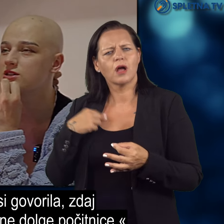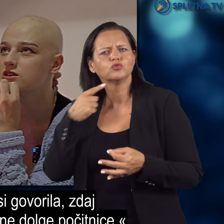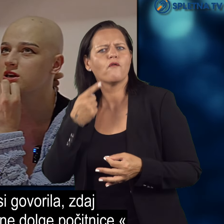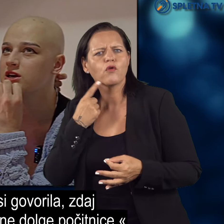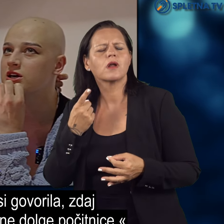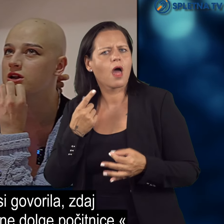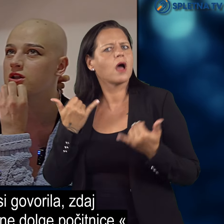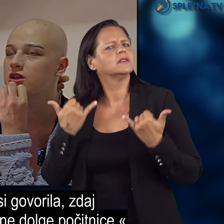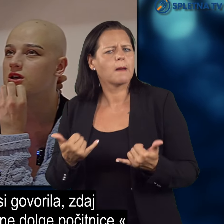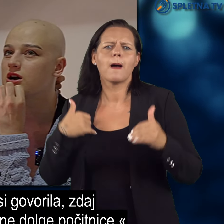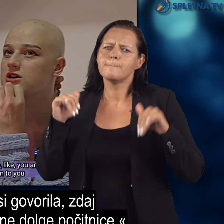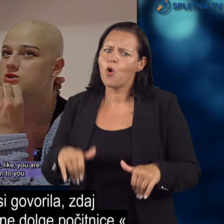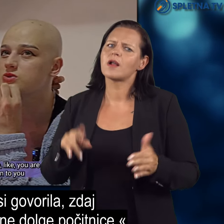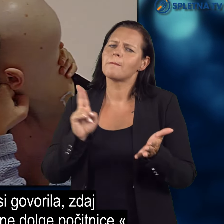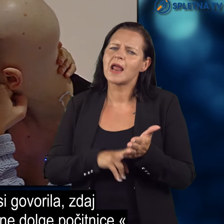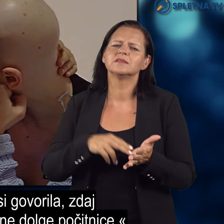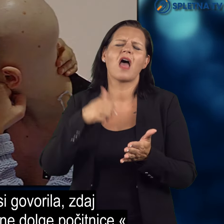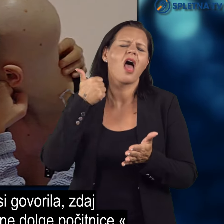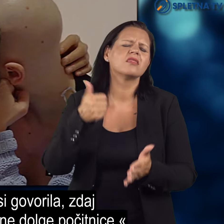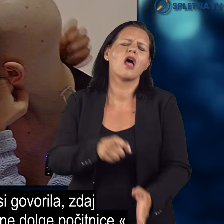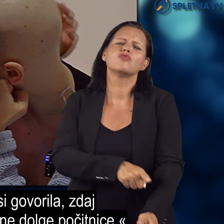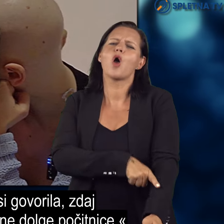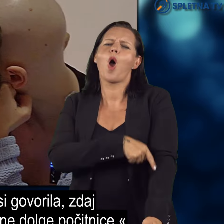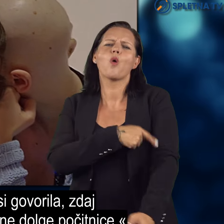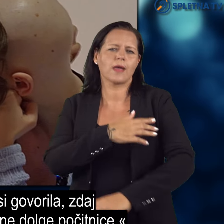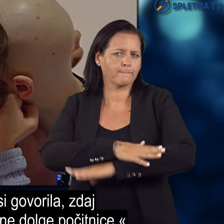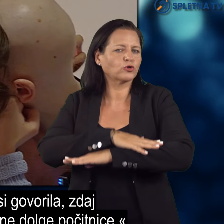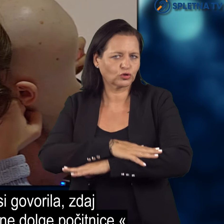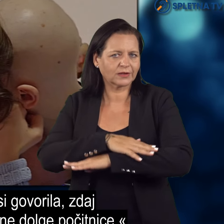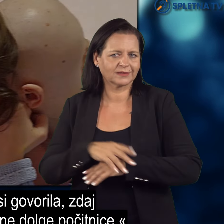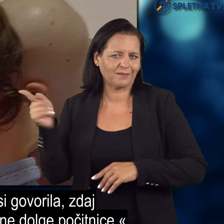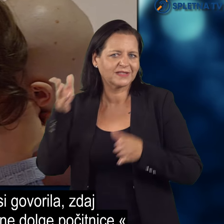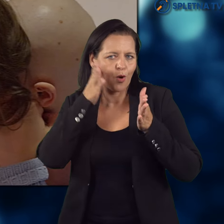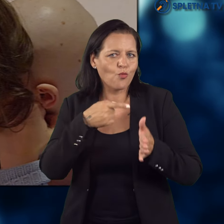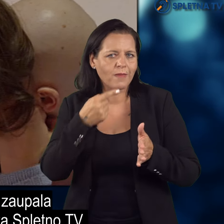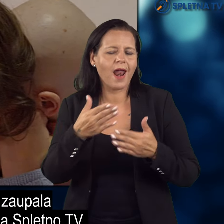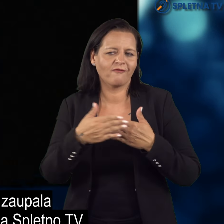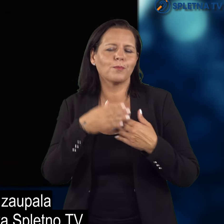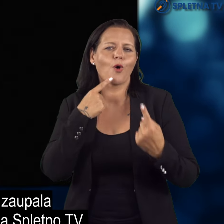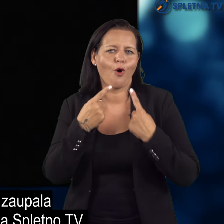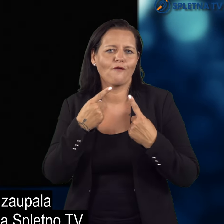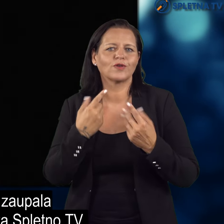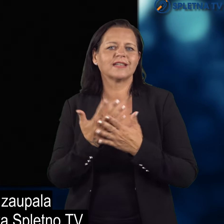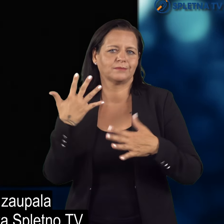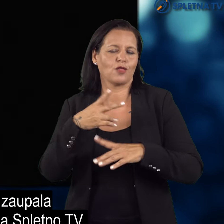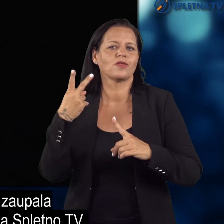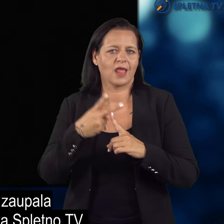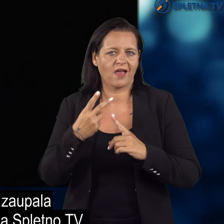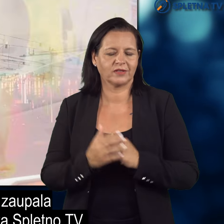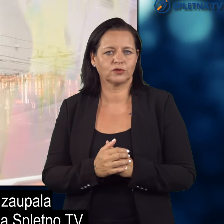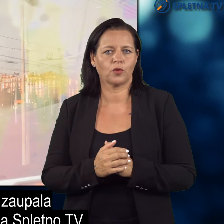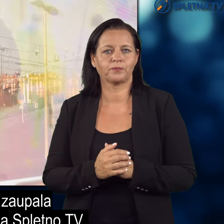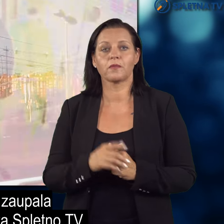Ves čas sem si govorila, zdaj moram pa res na ene dolge počitnice, nam je zaupala v pogovoru za spletno